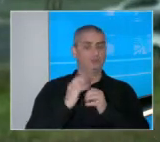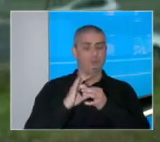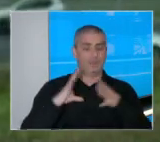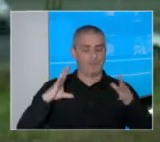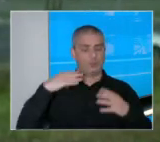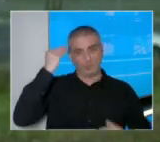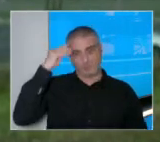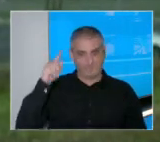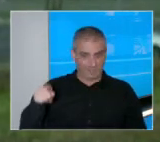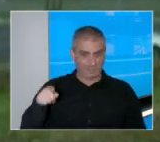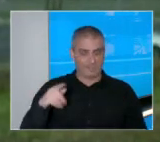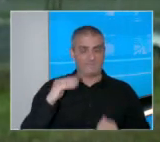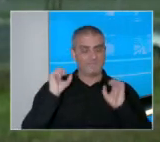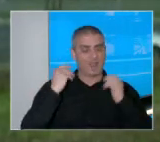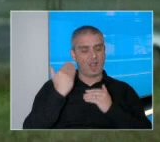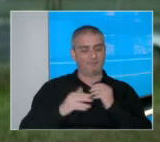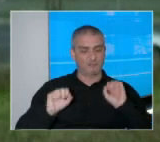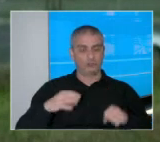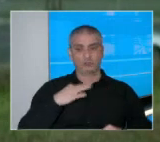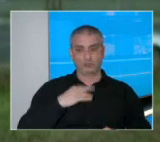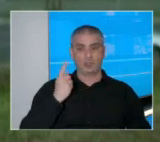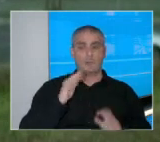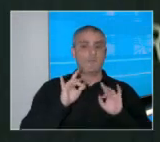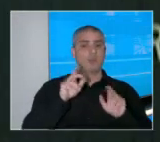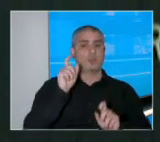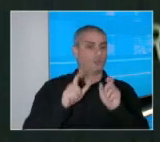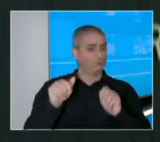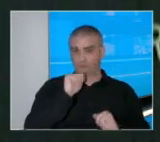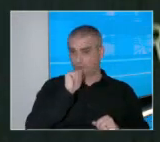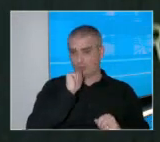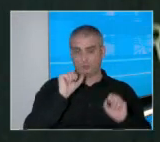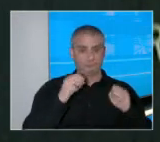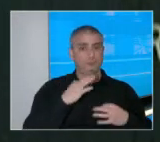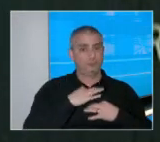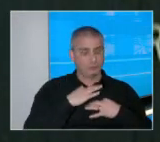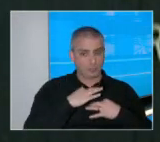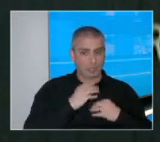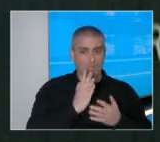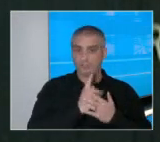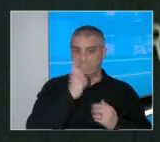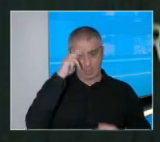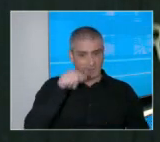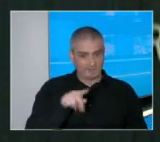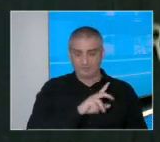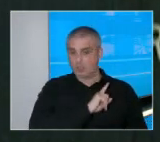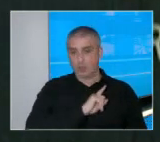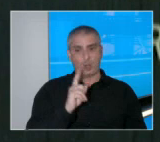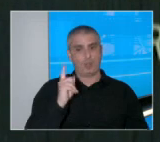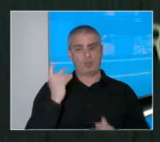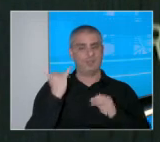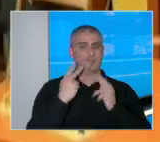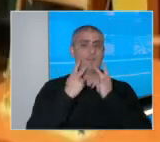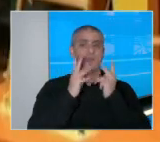להיפרדות מהפלסטינים ולהפסקת השליטה שלנו על מיליוני אנשים שלא רוצים בשליטתנו, עד שלא נבין את זה, לא נביא